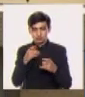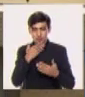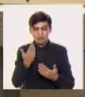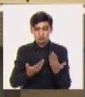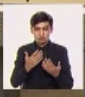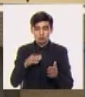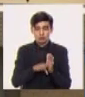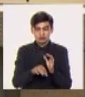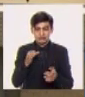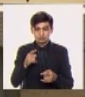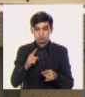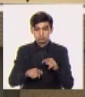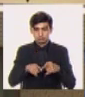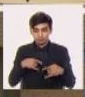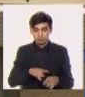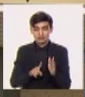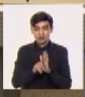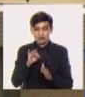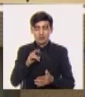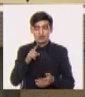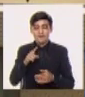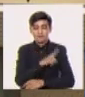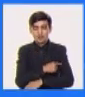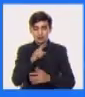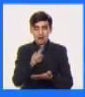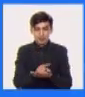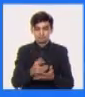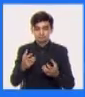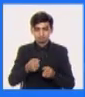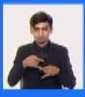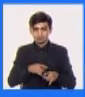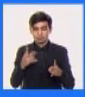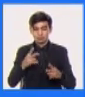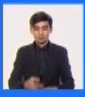случай. Если схватки уже начались, врачи обязаны принять роженицу.